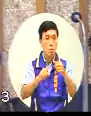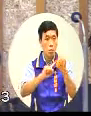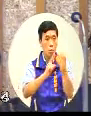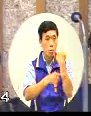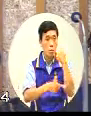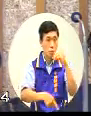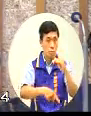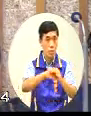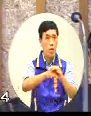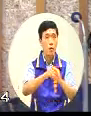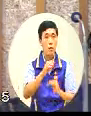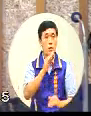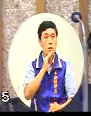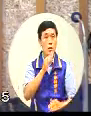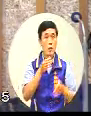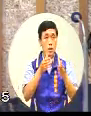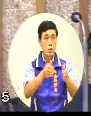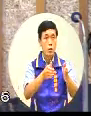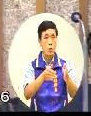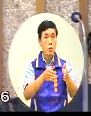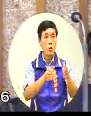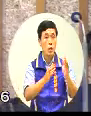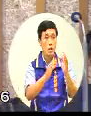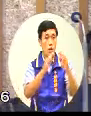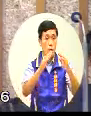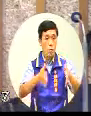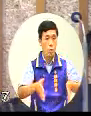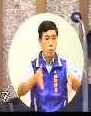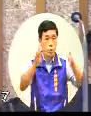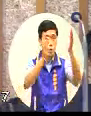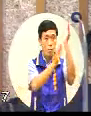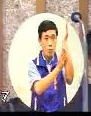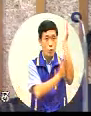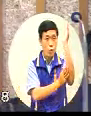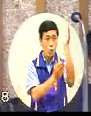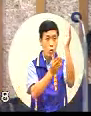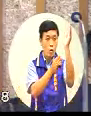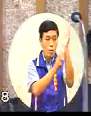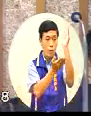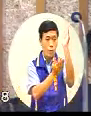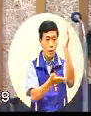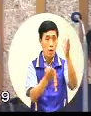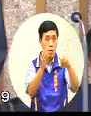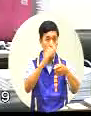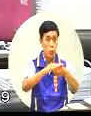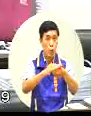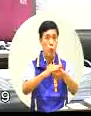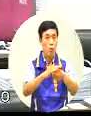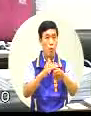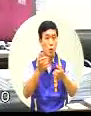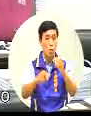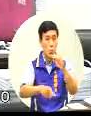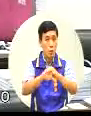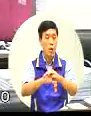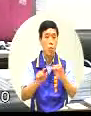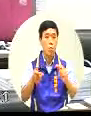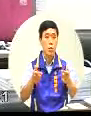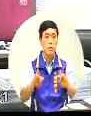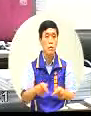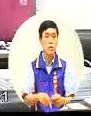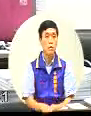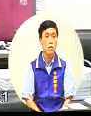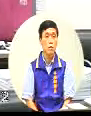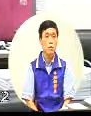是安尼啦？拉皮饰材的改变不是在违建， 那没省了，对啊。好，那局长请坐哈。那我是希望